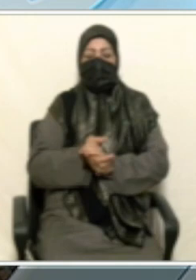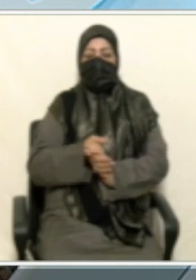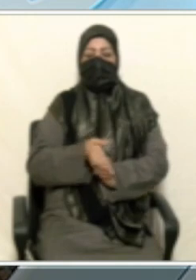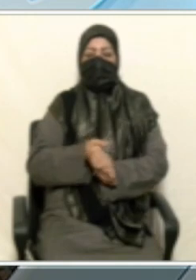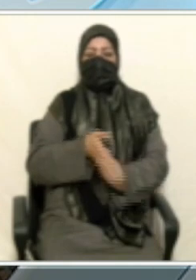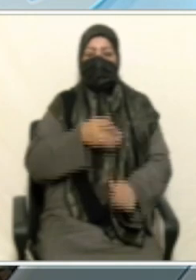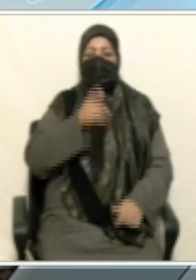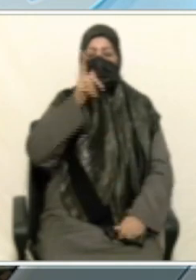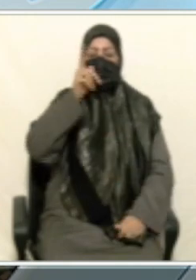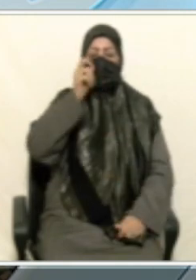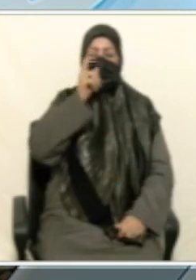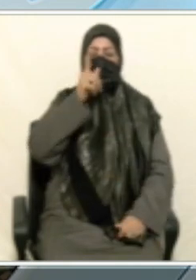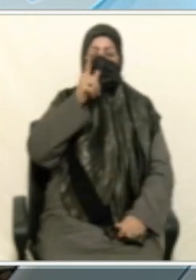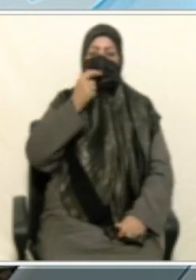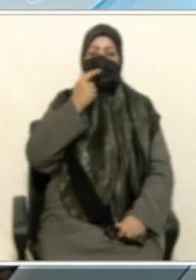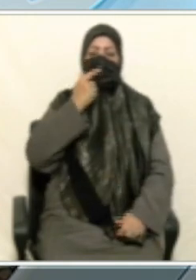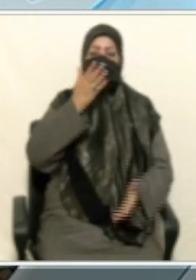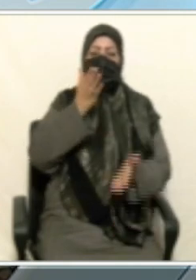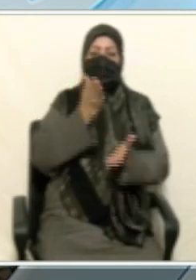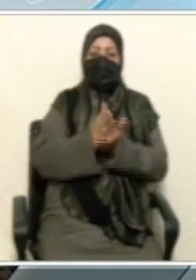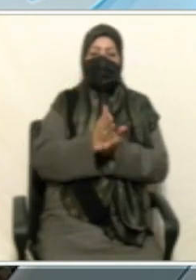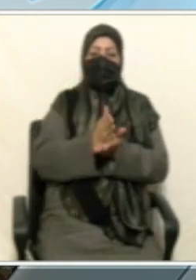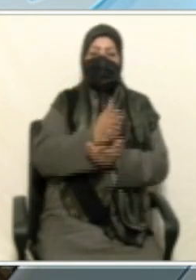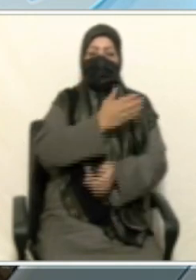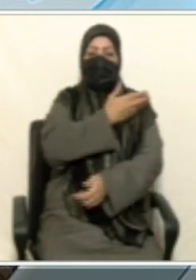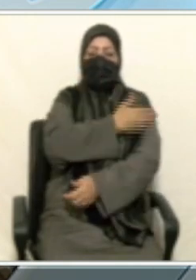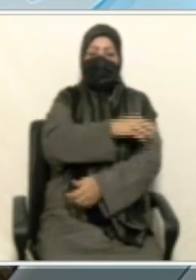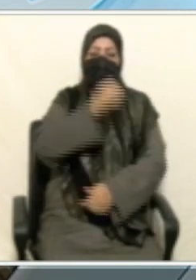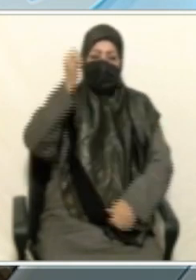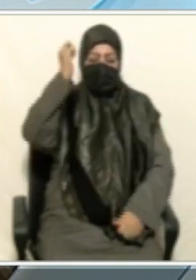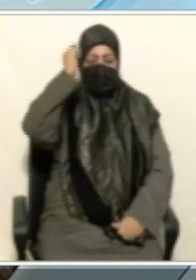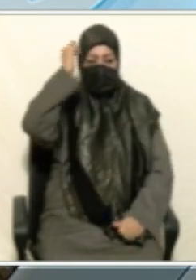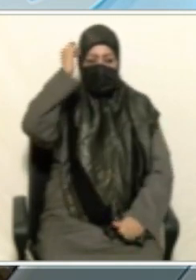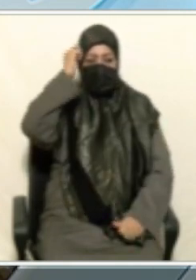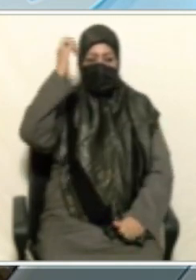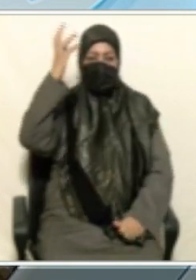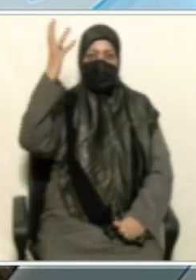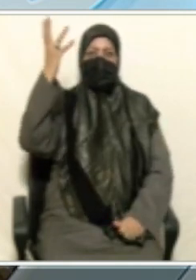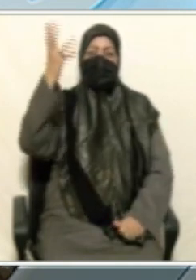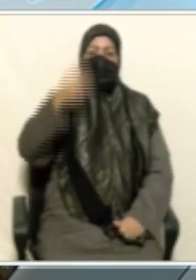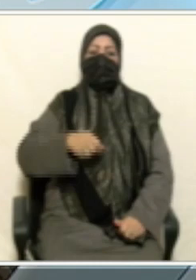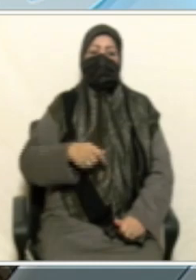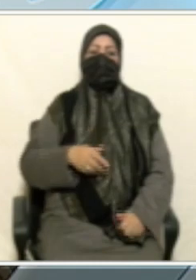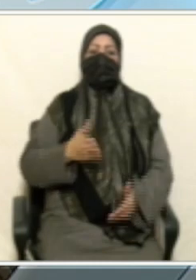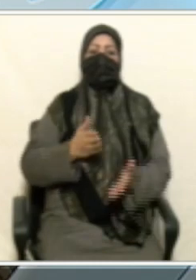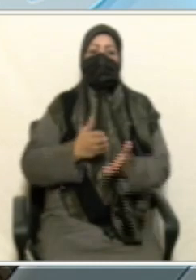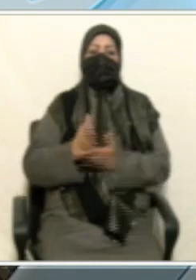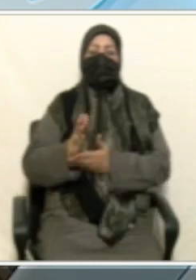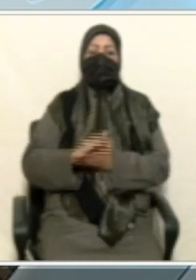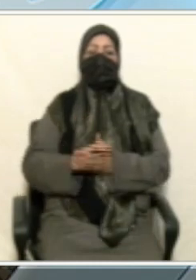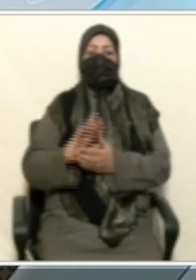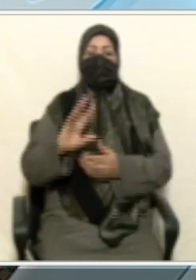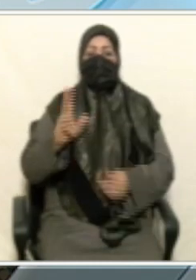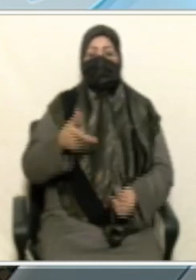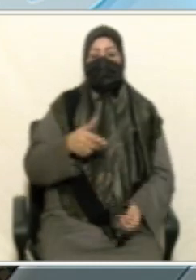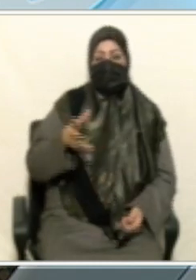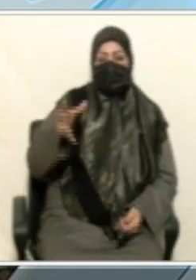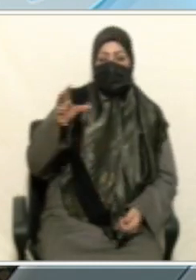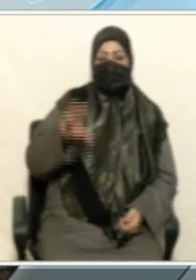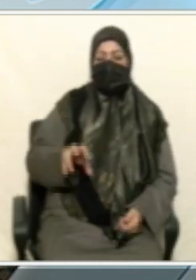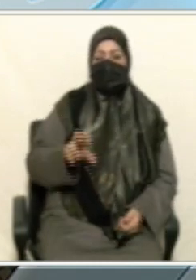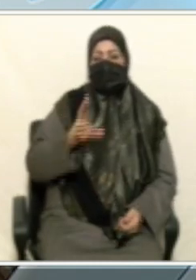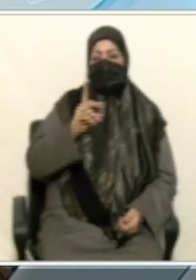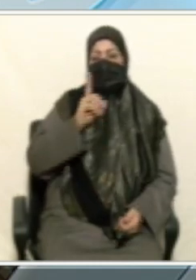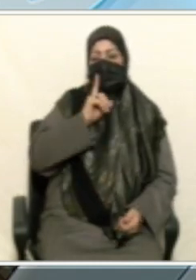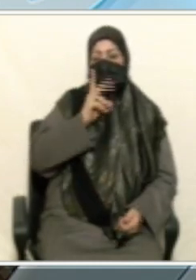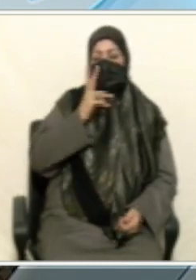وندمه وبدأه بالإصلاح. نعم، الآن ما الذي يفعله بعد موتهما؟ عقهما في أثناء